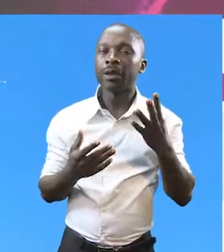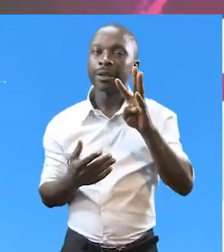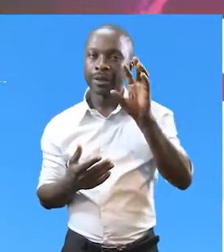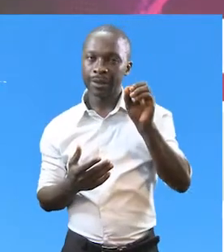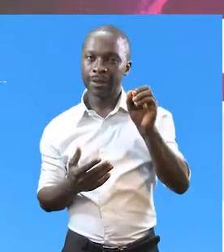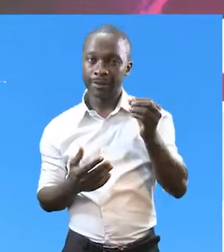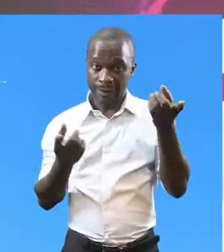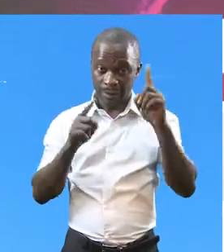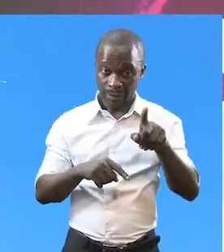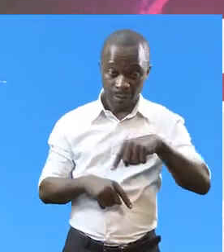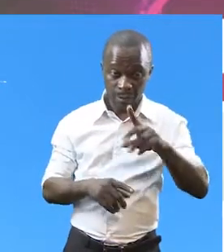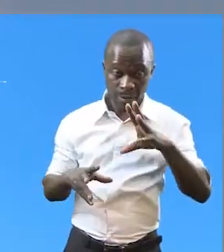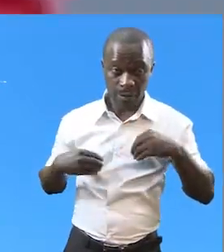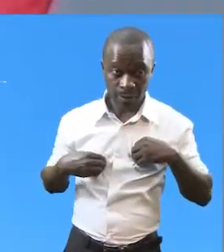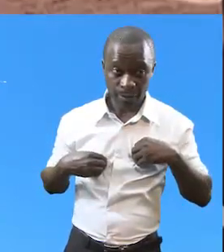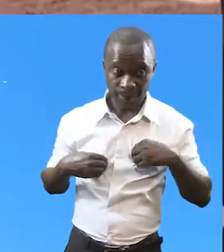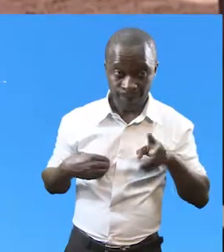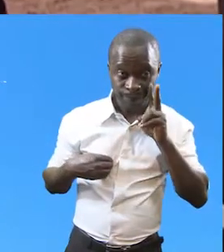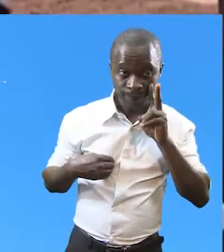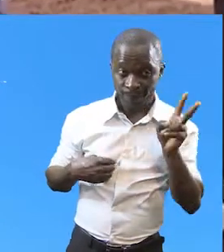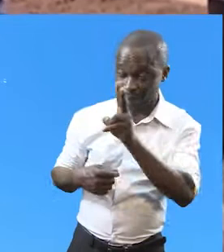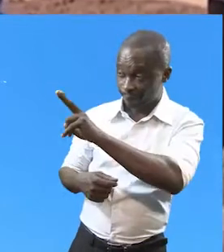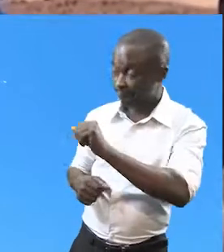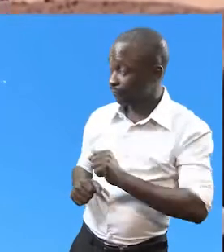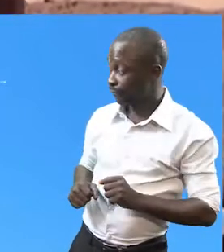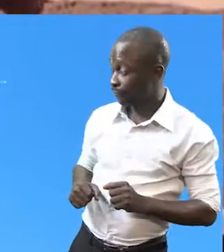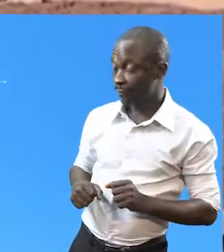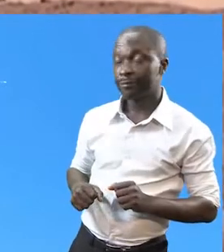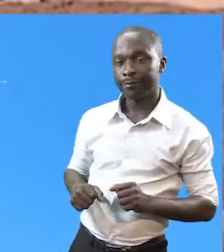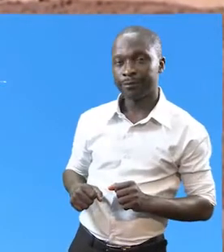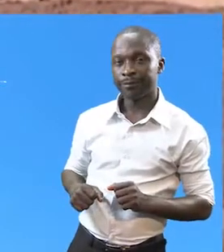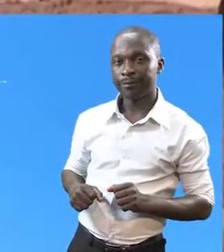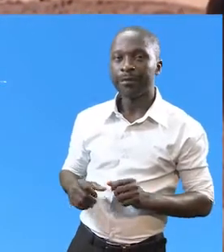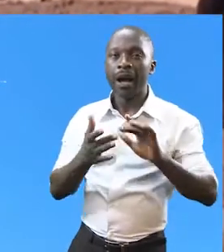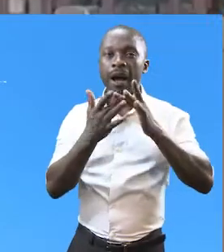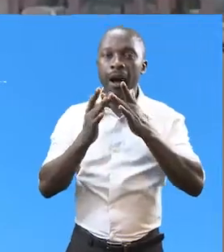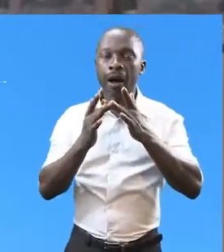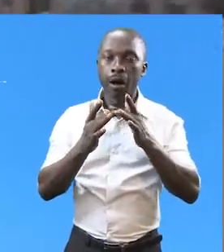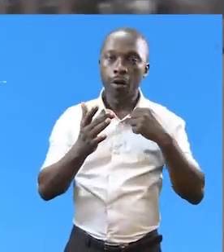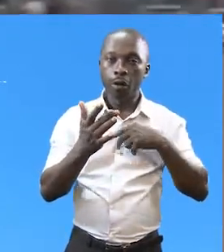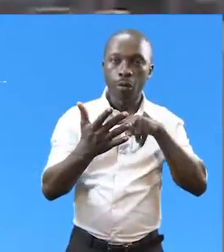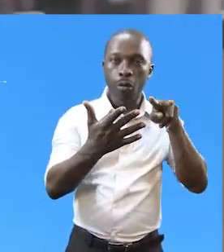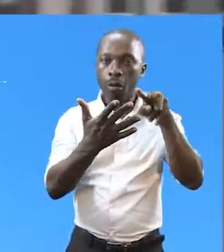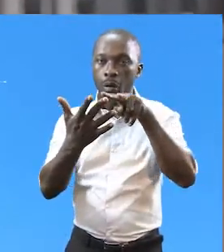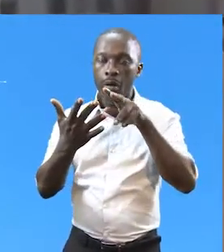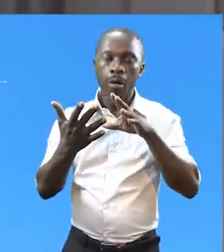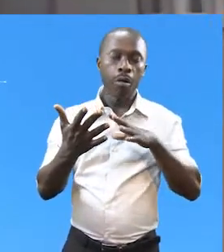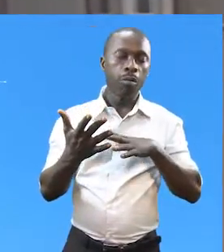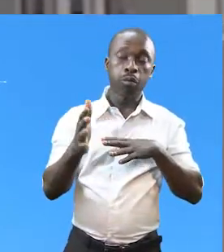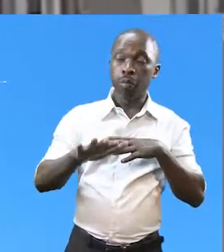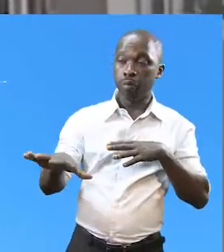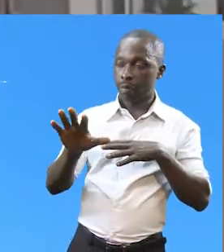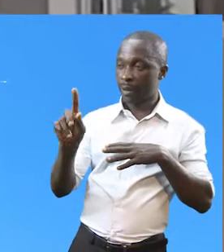scrute pour nous cette actualité. Ces derniers jours, la toile tchadienne assiste à une scène inhabituelle. À la sortie du Forum